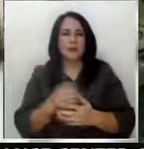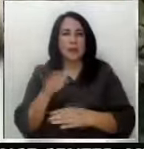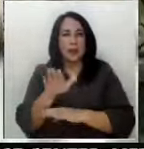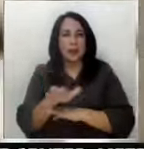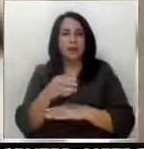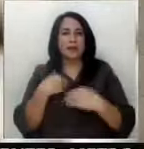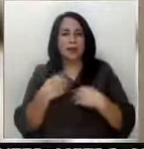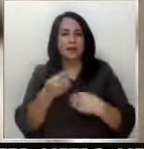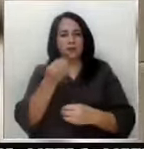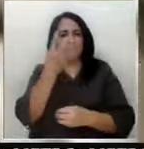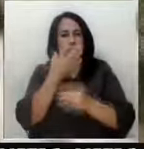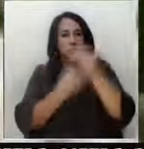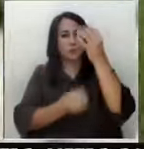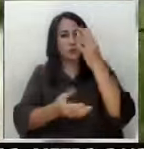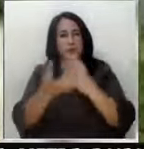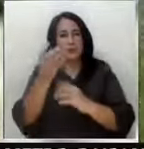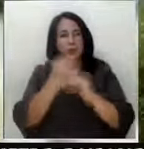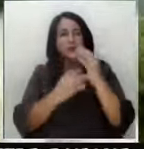light show.